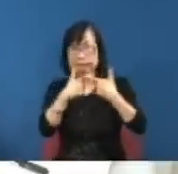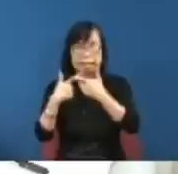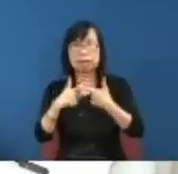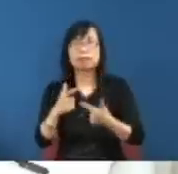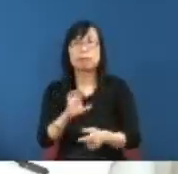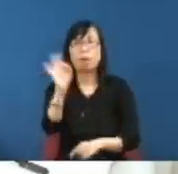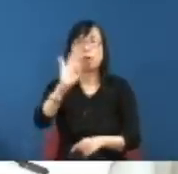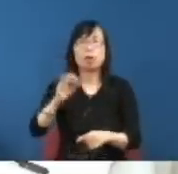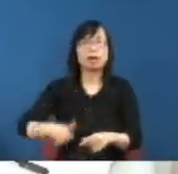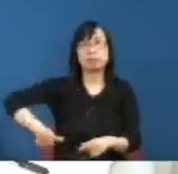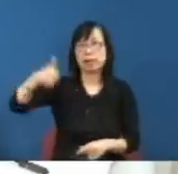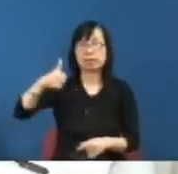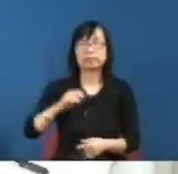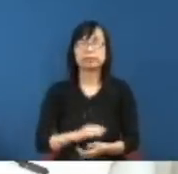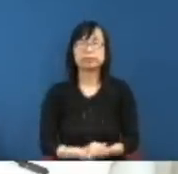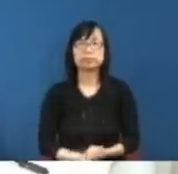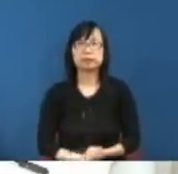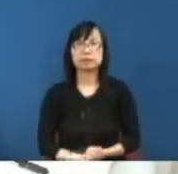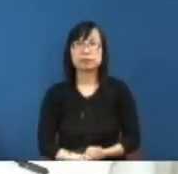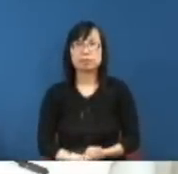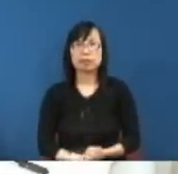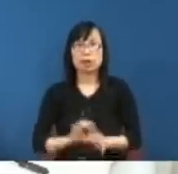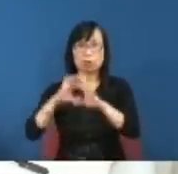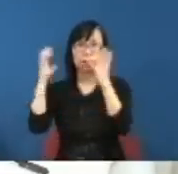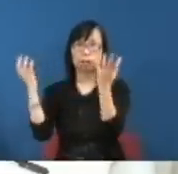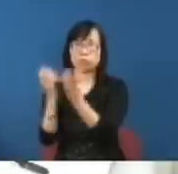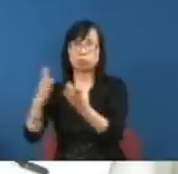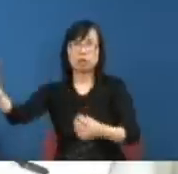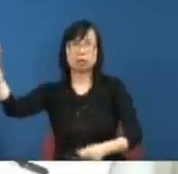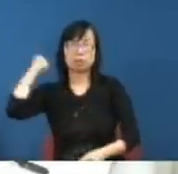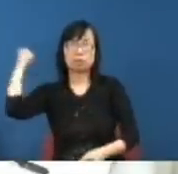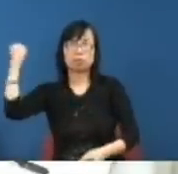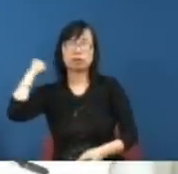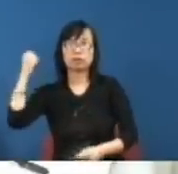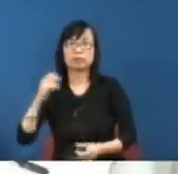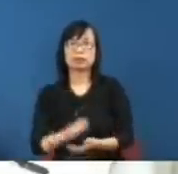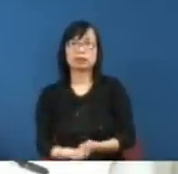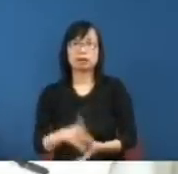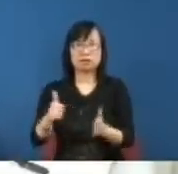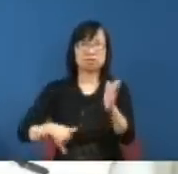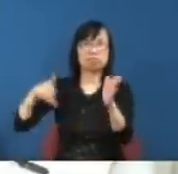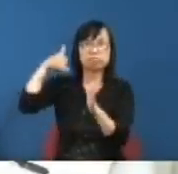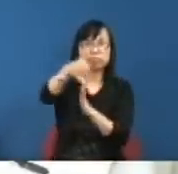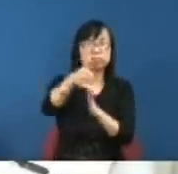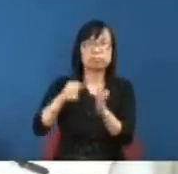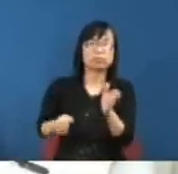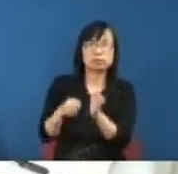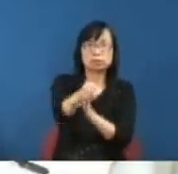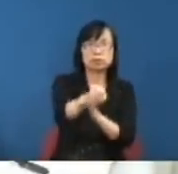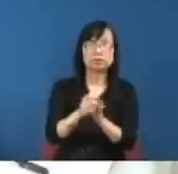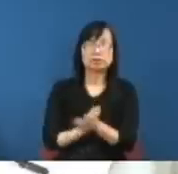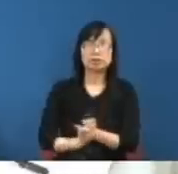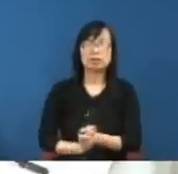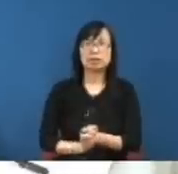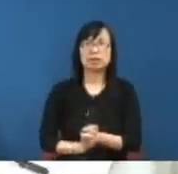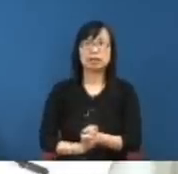辦法贏啊！呢、這個群眾嘅力量冇辦法贏。咁格蘭納特更加離譜，一直衝入即係解放格蘭納特啦，即係咪